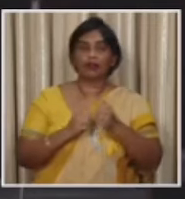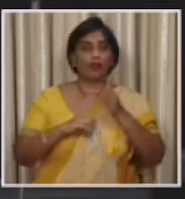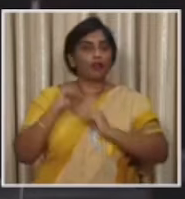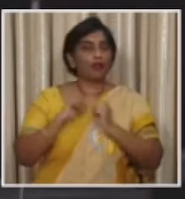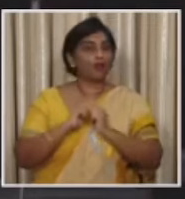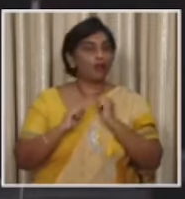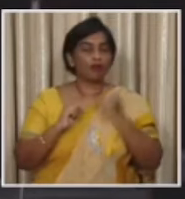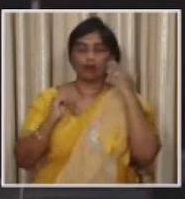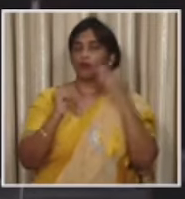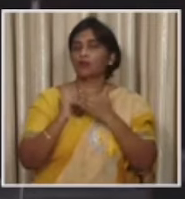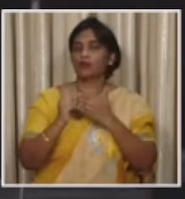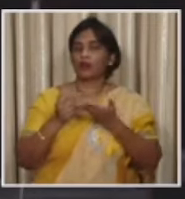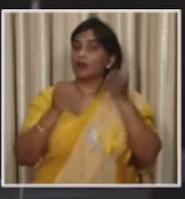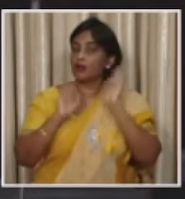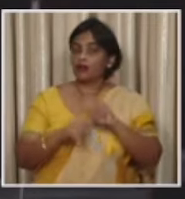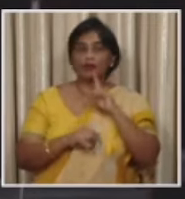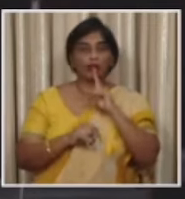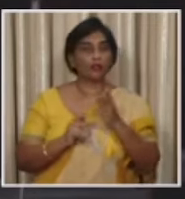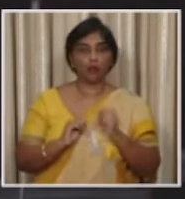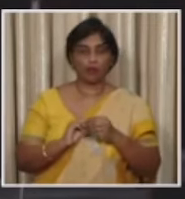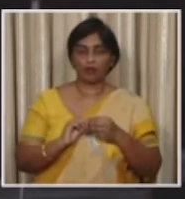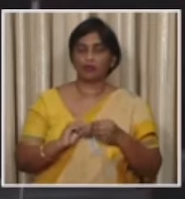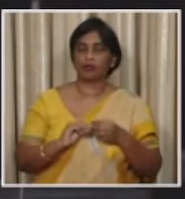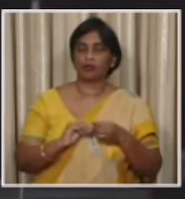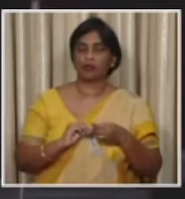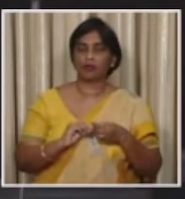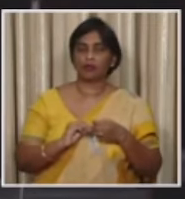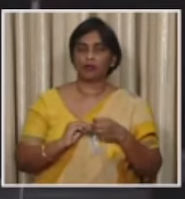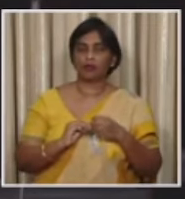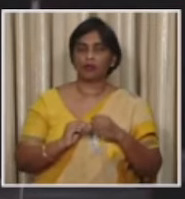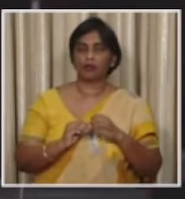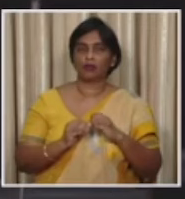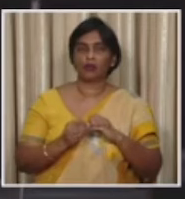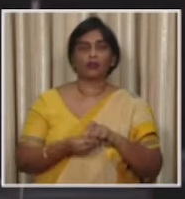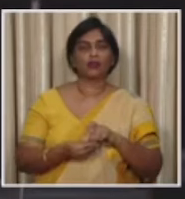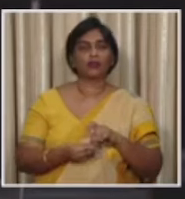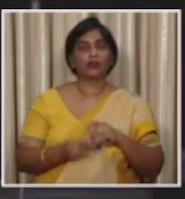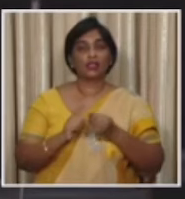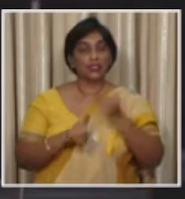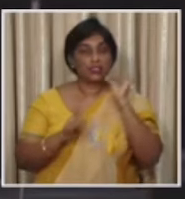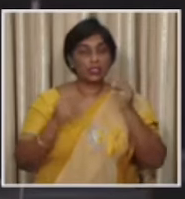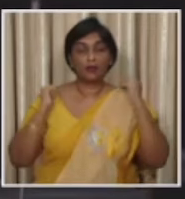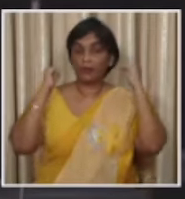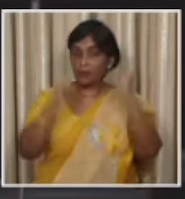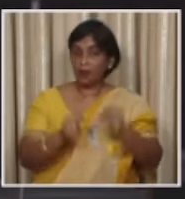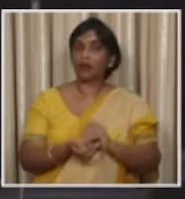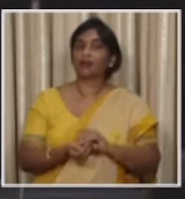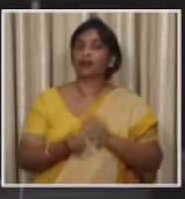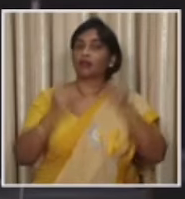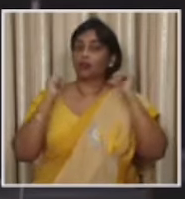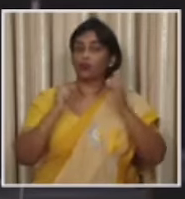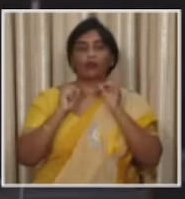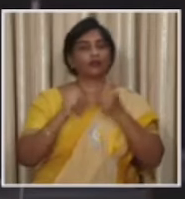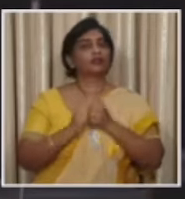පියවරයන් පිළිබඳව පැහැදිලි කරන්න. අවසාන කියන්න උනේ මොකද්ද? ජනාධිපතිතුමා කියපු වැල් පාලමේ ඒ විදිහටම ඉදිරි ගමන ගිහිල්ලා